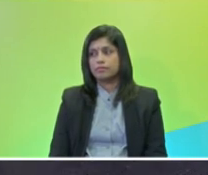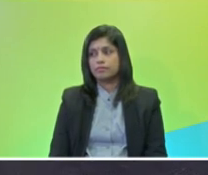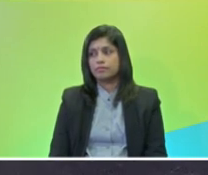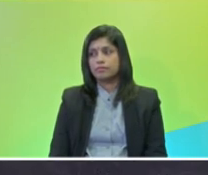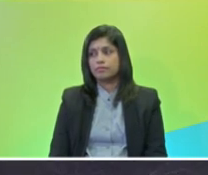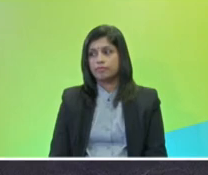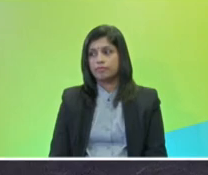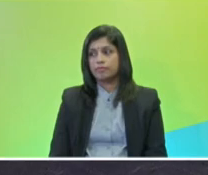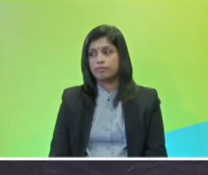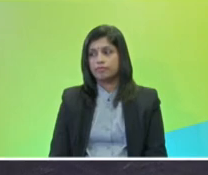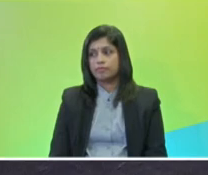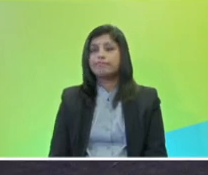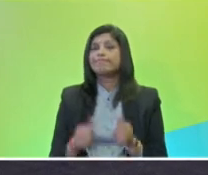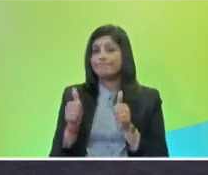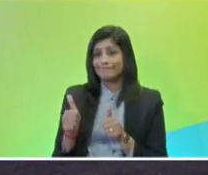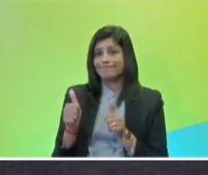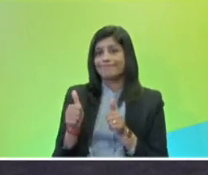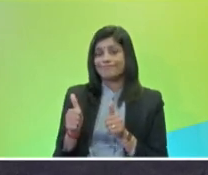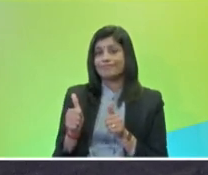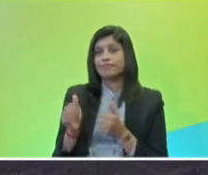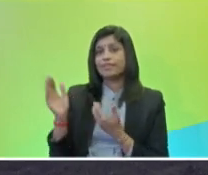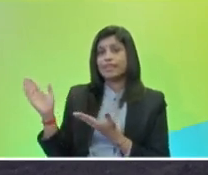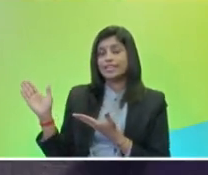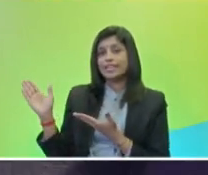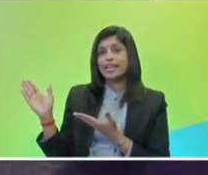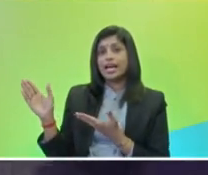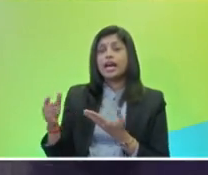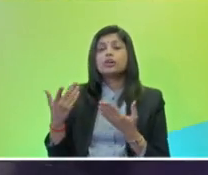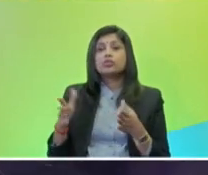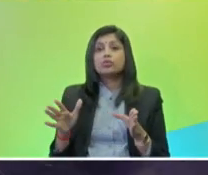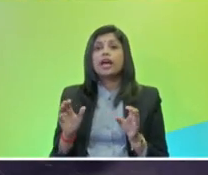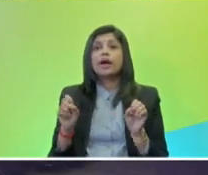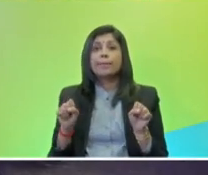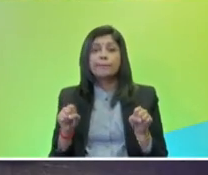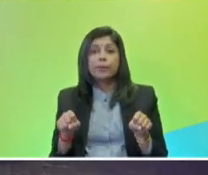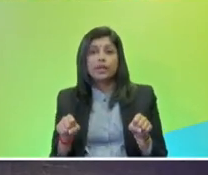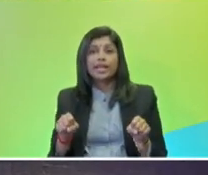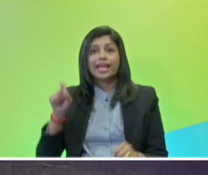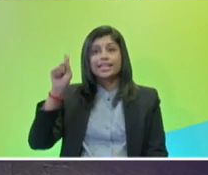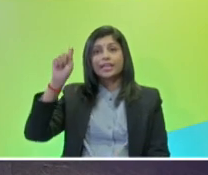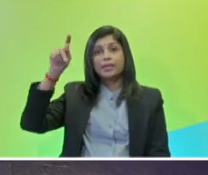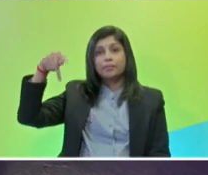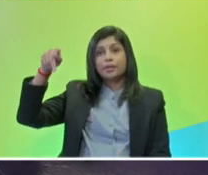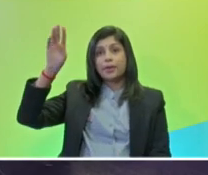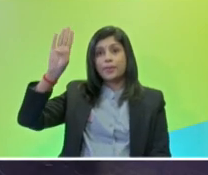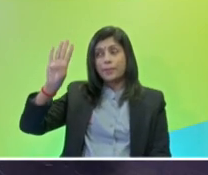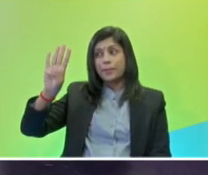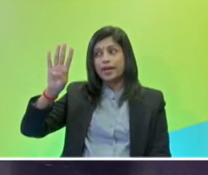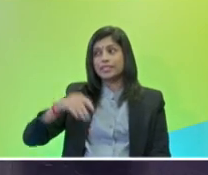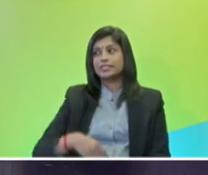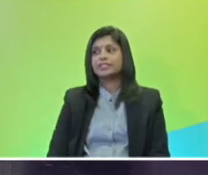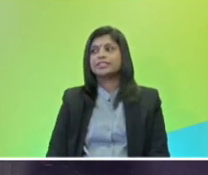huh Oke good bagus oke yang untuk ini sudah dapat boleh sampai tahap keempat telah melakukan